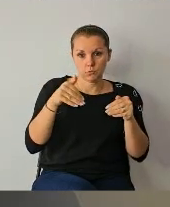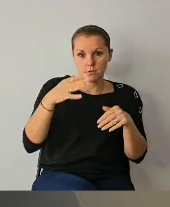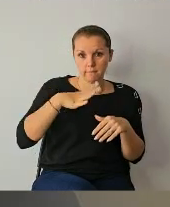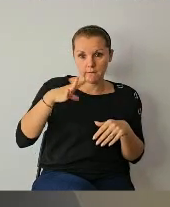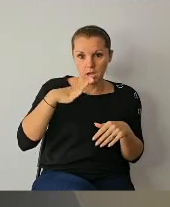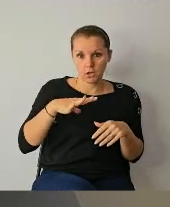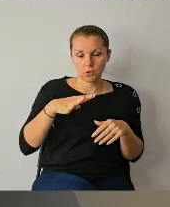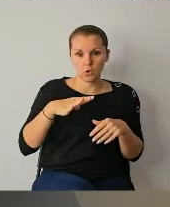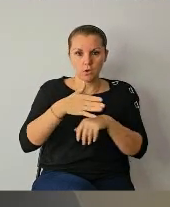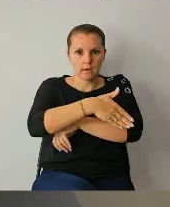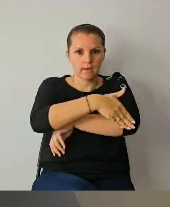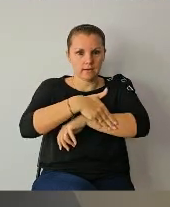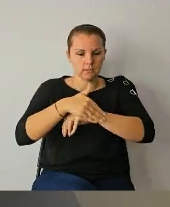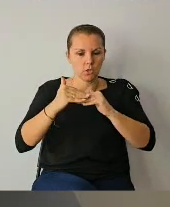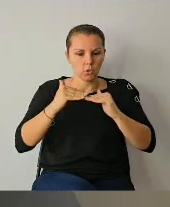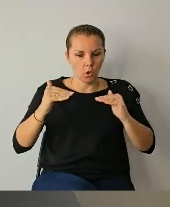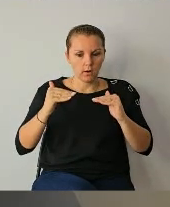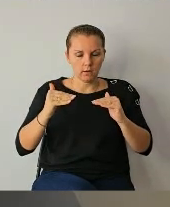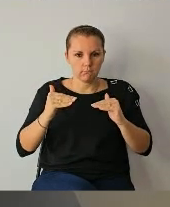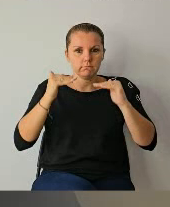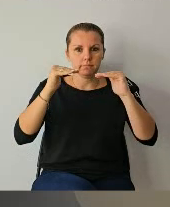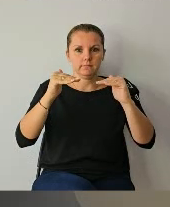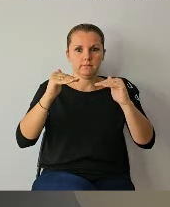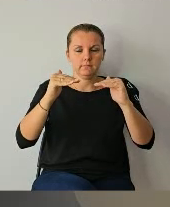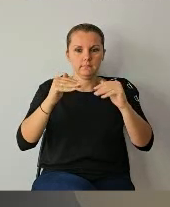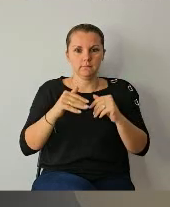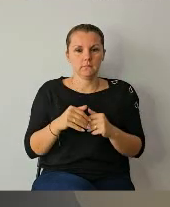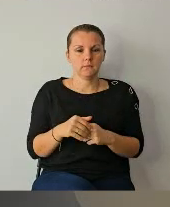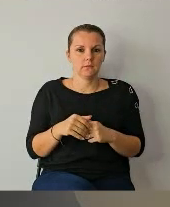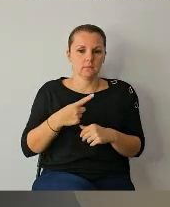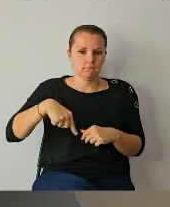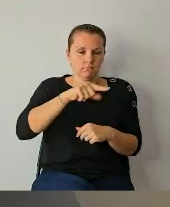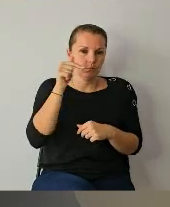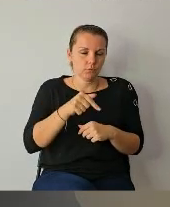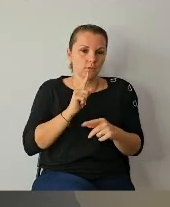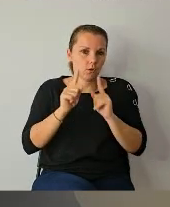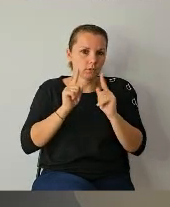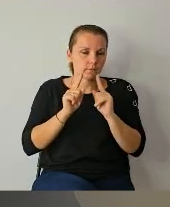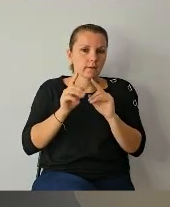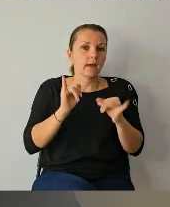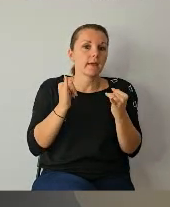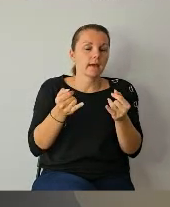tej dolnej granicy po prostu podnieść, to już trzeba by było przedyskutować na jaką kwotę.